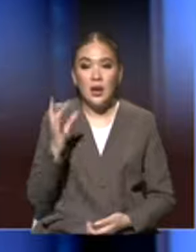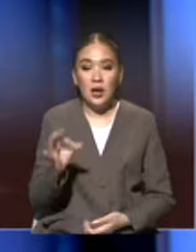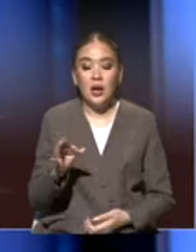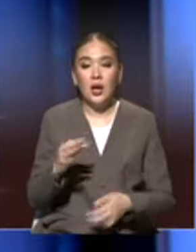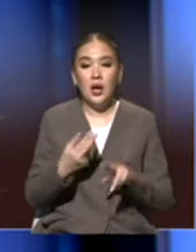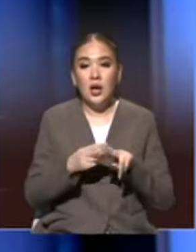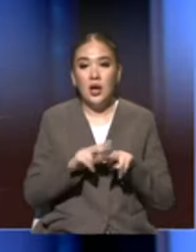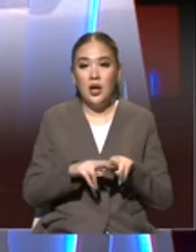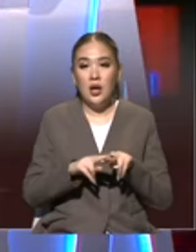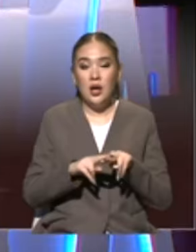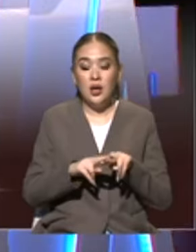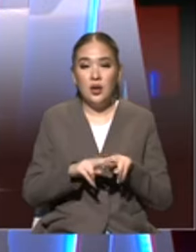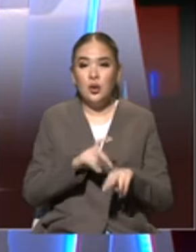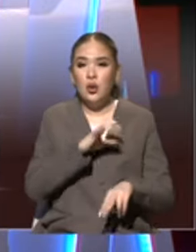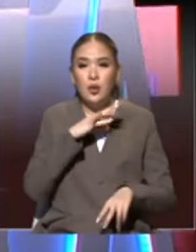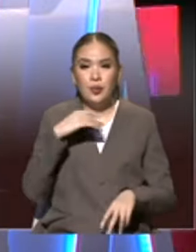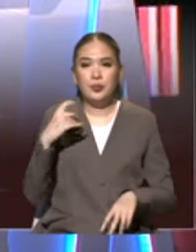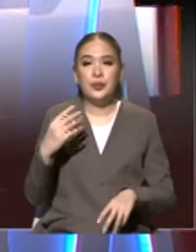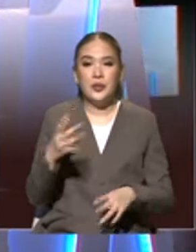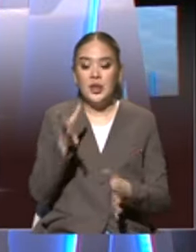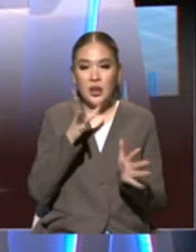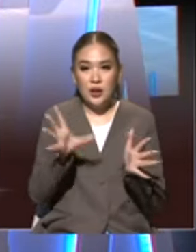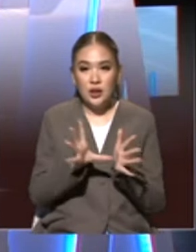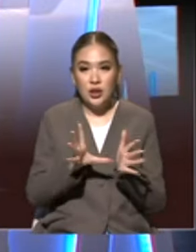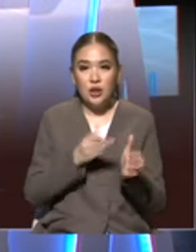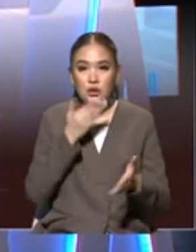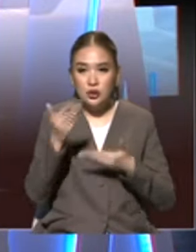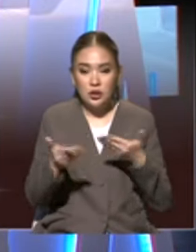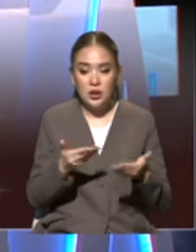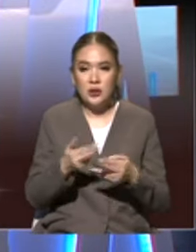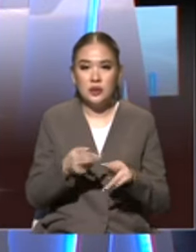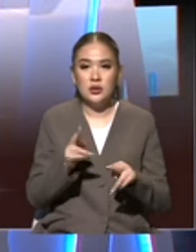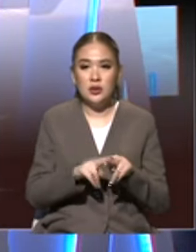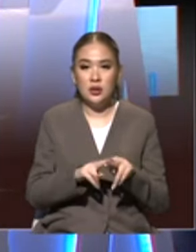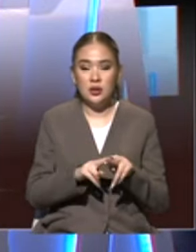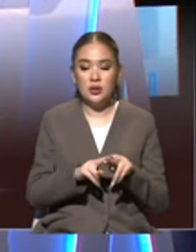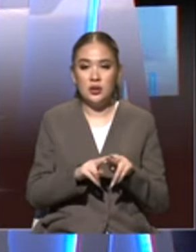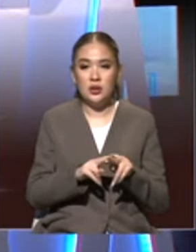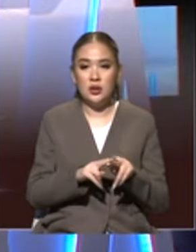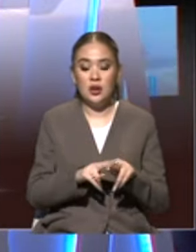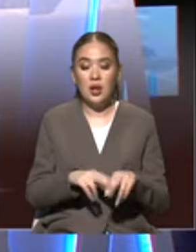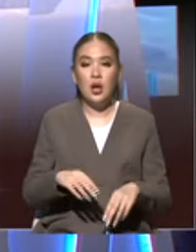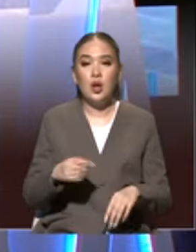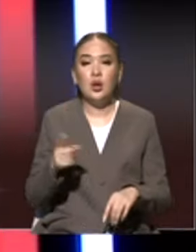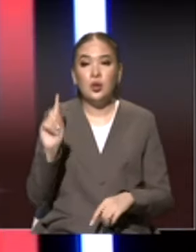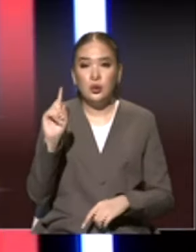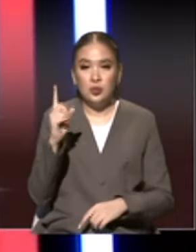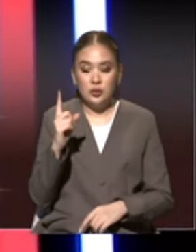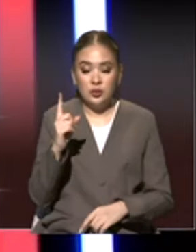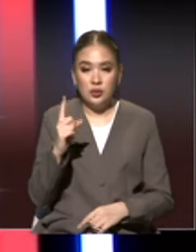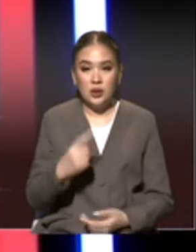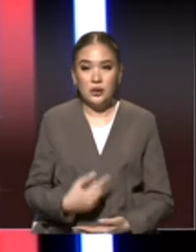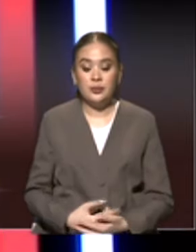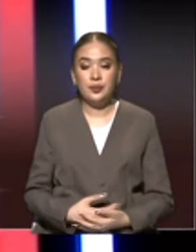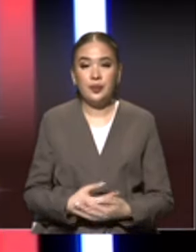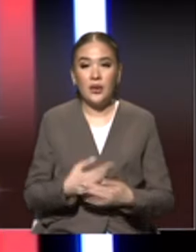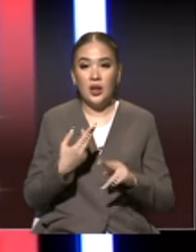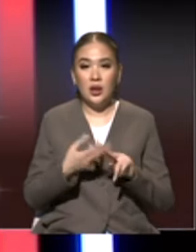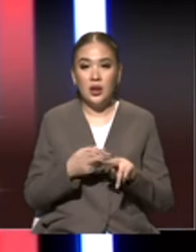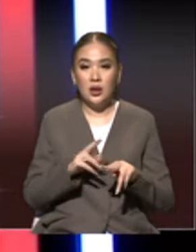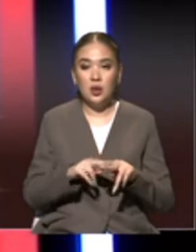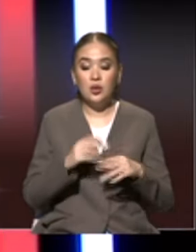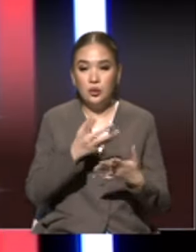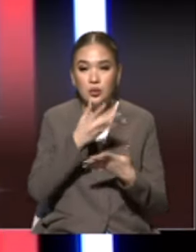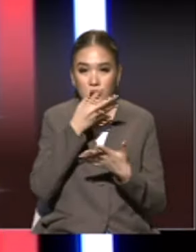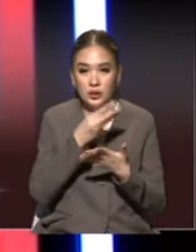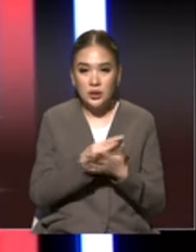көп деген техника сұрайды, немесе басқа талаптар қояды, асыра көрсетеді бүкіл несін. Өйткені, мүмкін ол өзінің